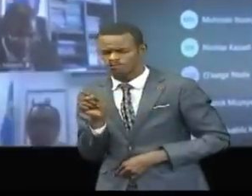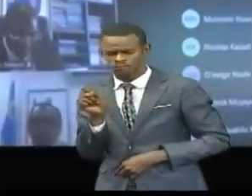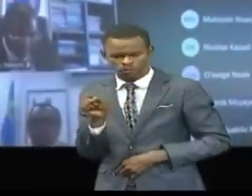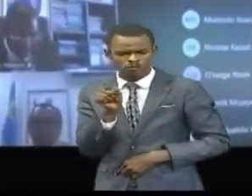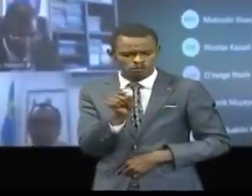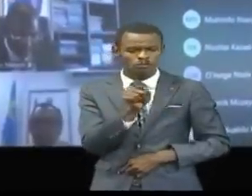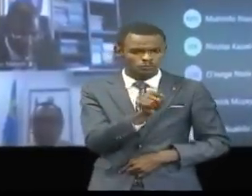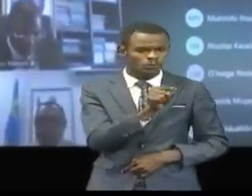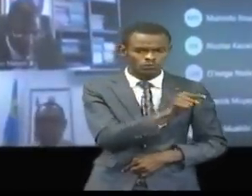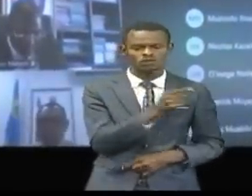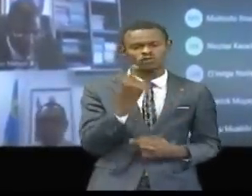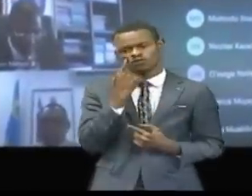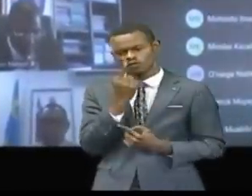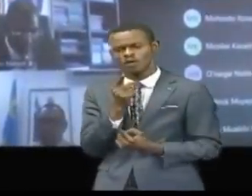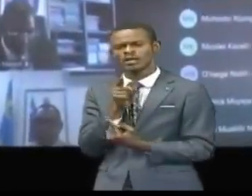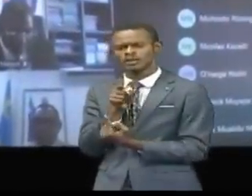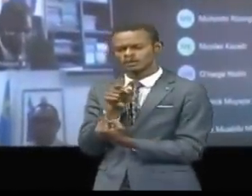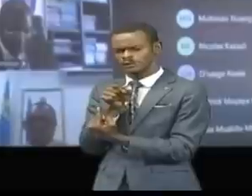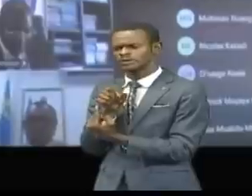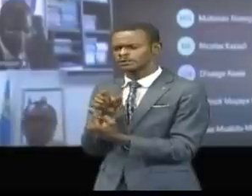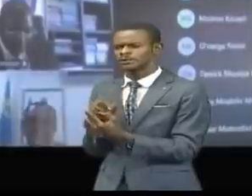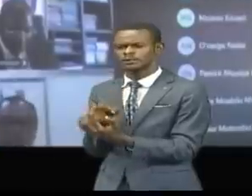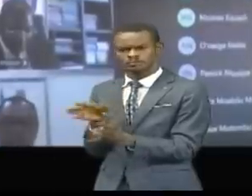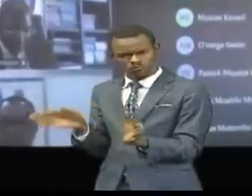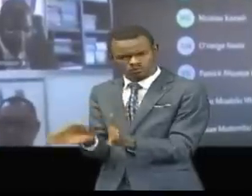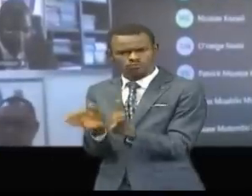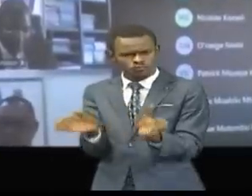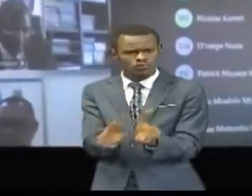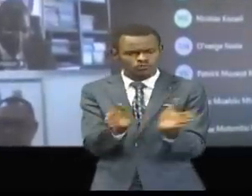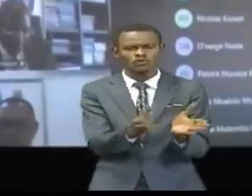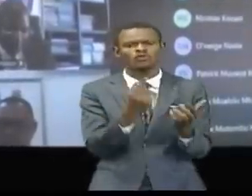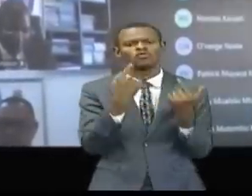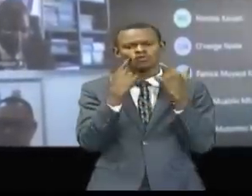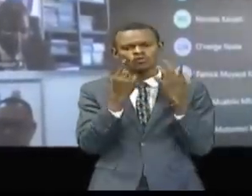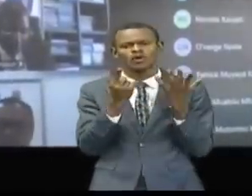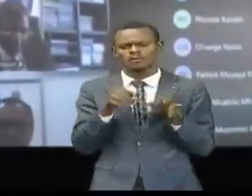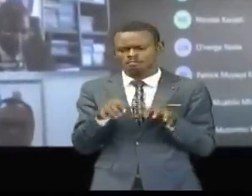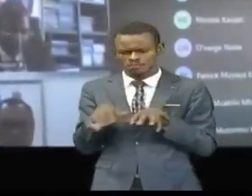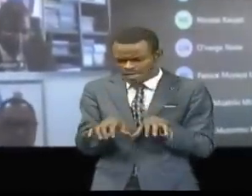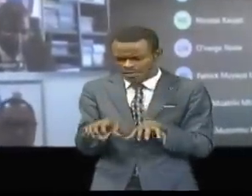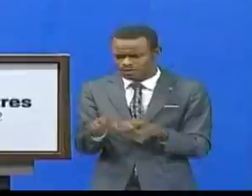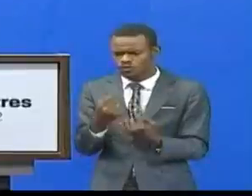réalisées, celles en cours et celles non encore réalisées.